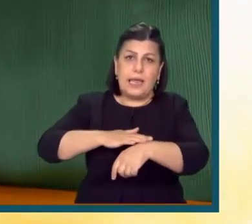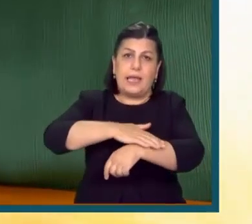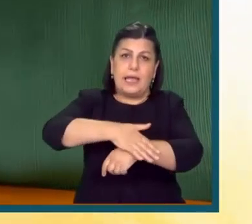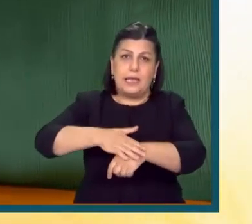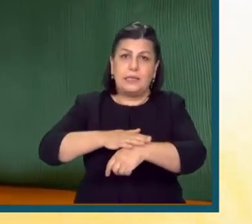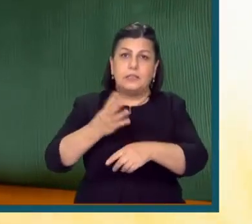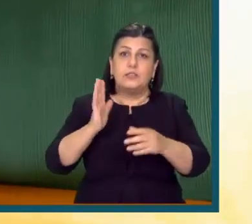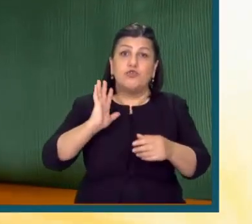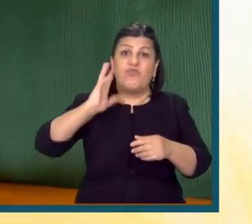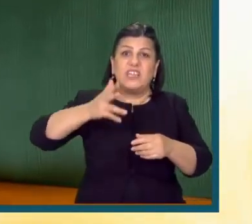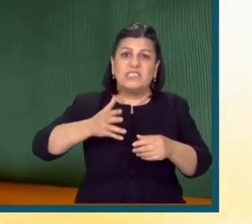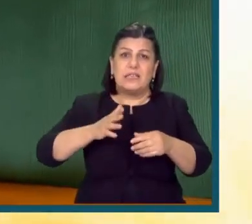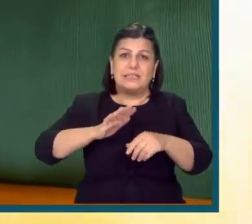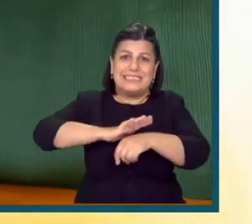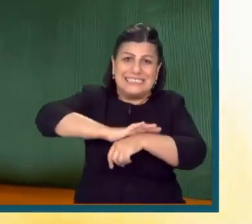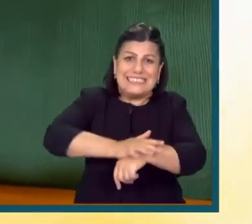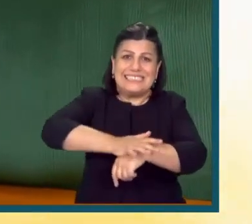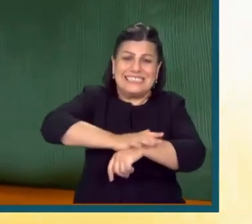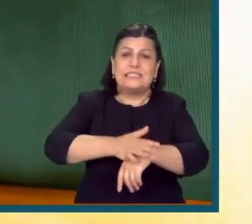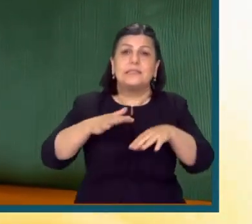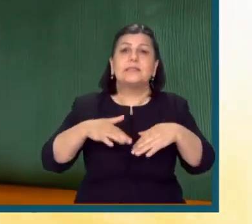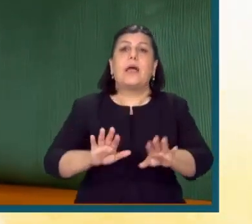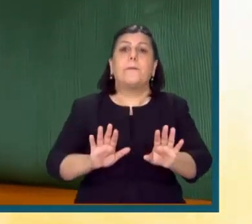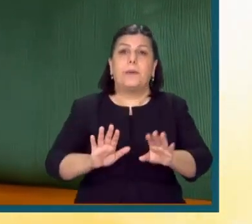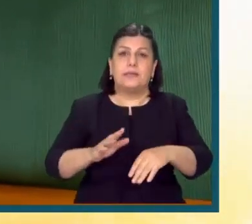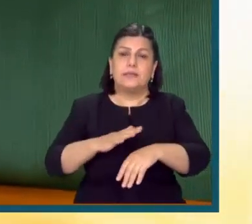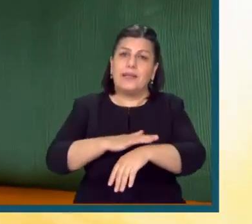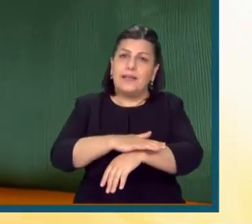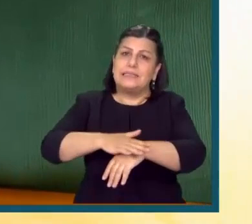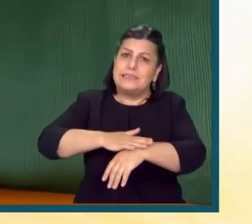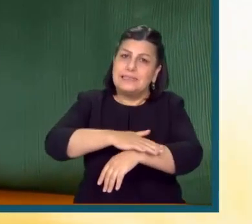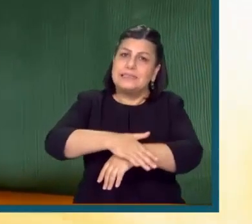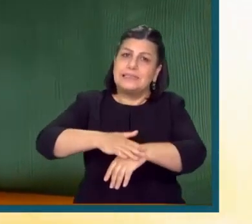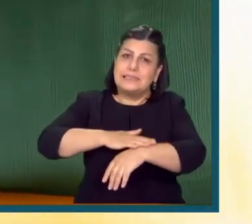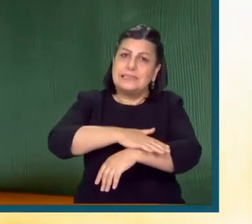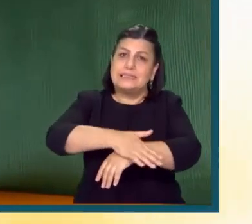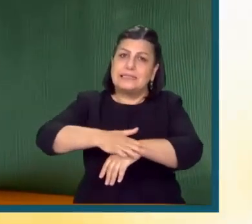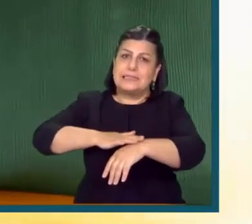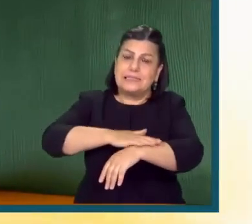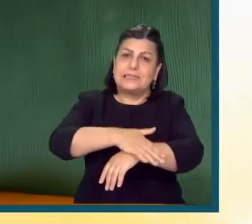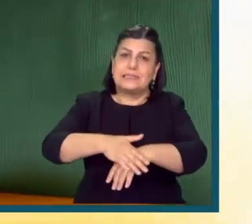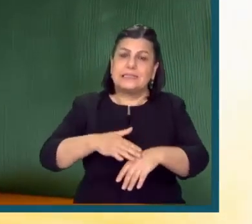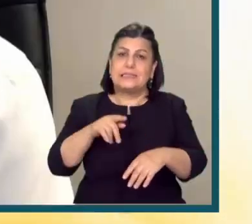fazla bastırmadan ne yapıyorsunuz? Kullanıyorsunuz. Evet. Şimdi bu kür